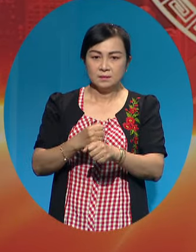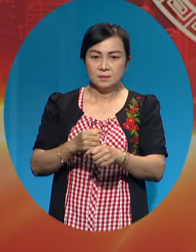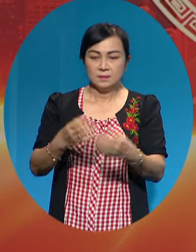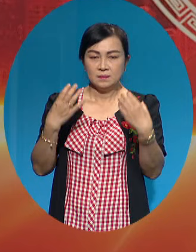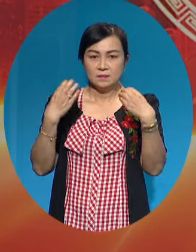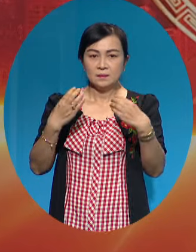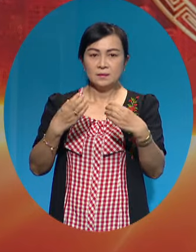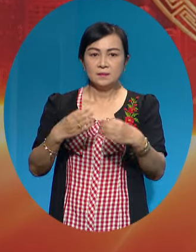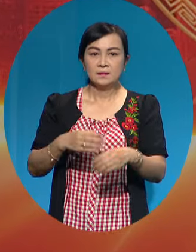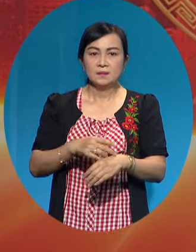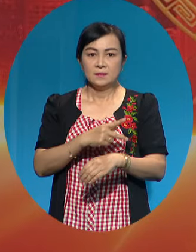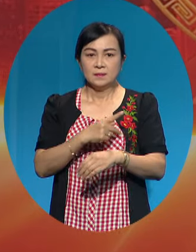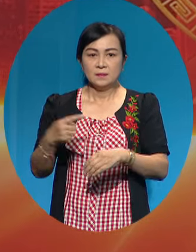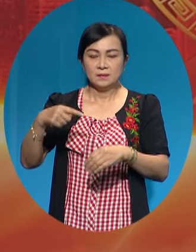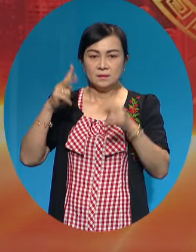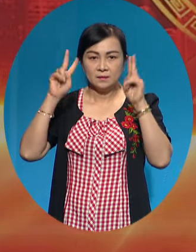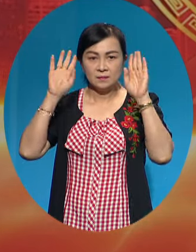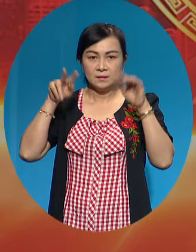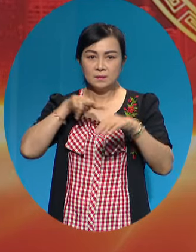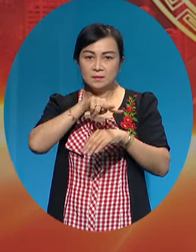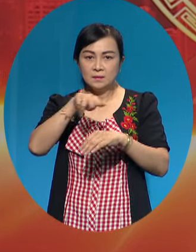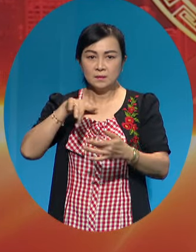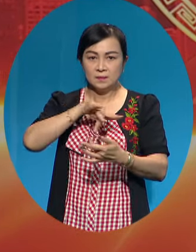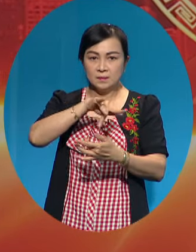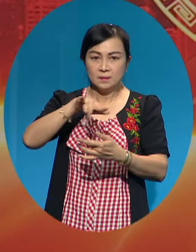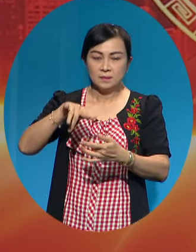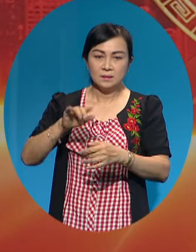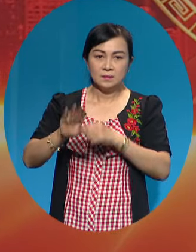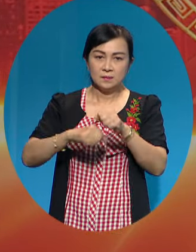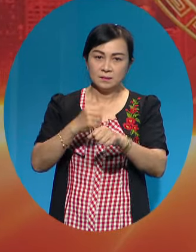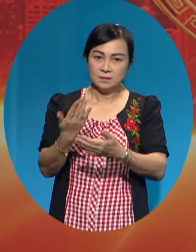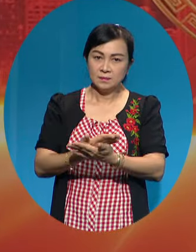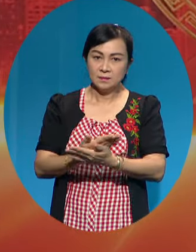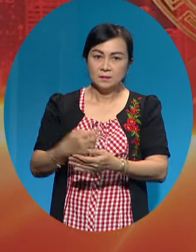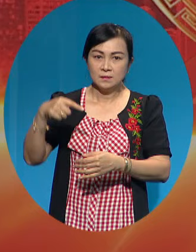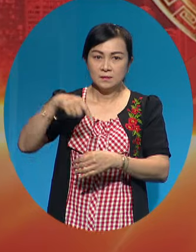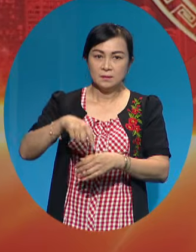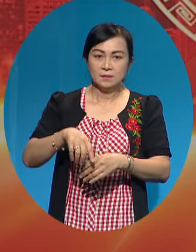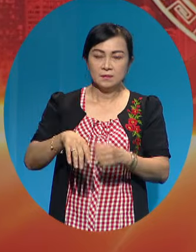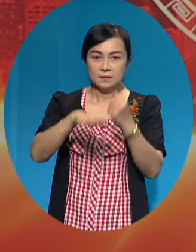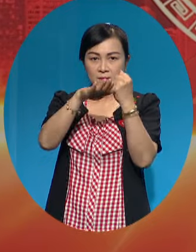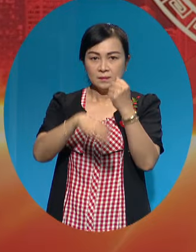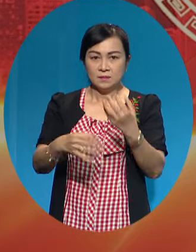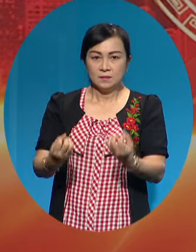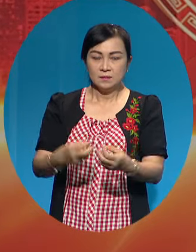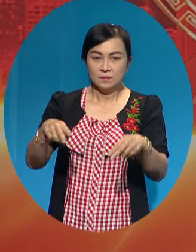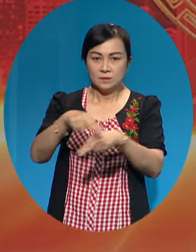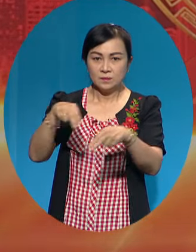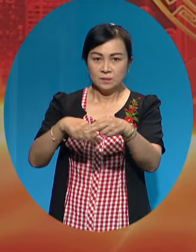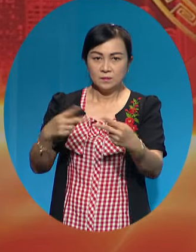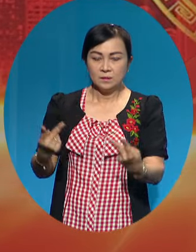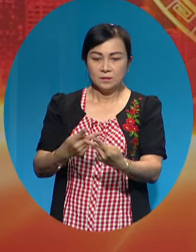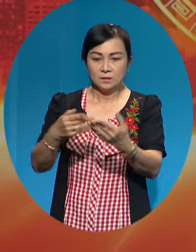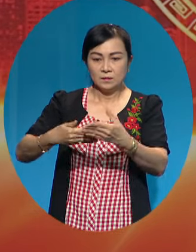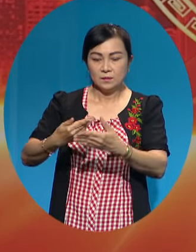nhiều may mắn. Hàng ngàn lượt khách đã đến vui chơi tham quan các điểm du lịch mỗi ngày đầu năm mới. Các điểm đến khắp ba miền sôi động và nhộn nhịp trong không